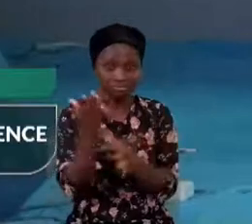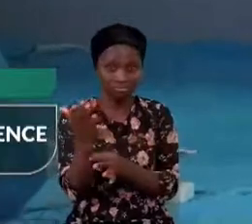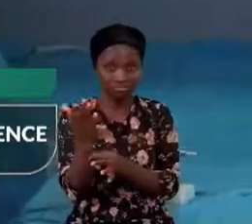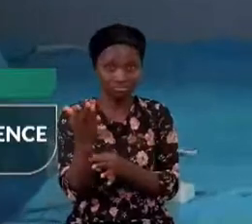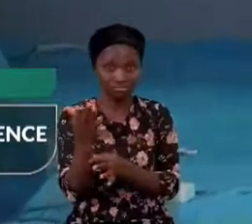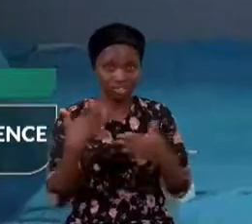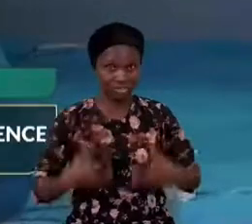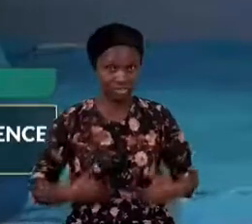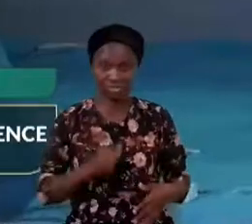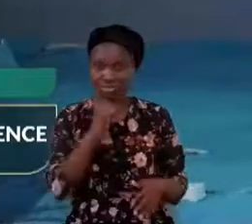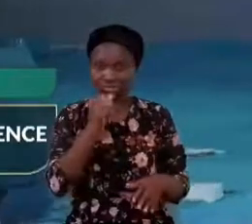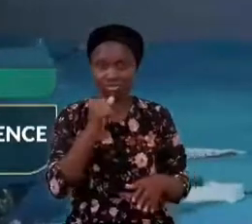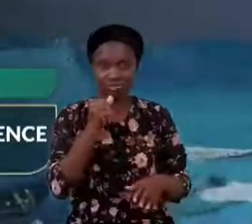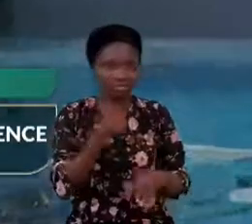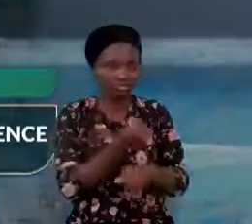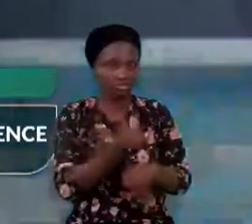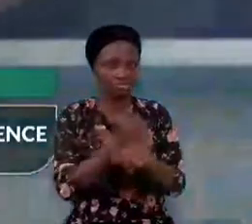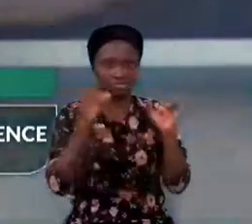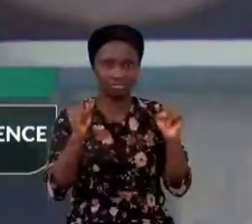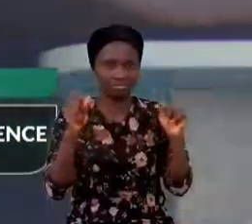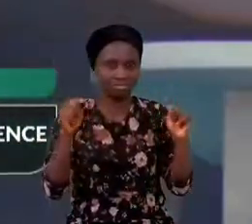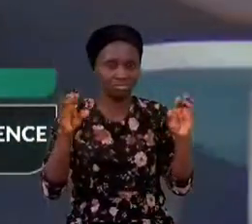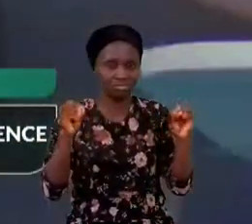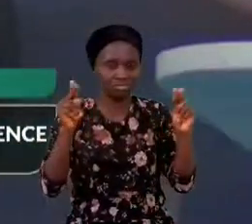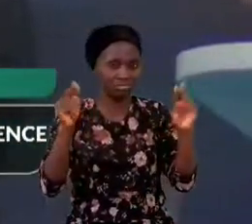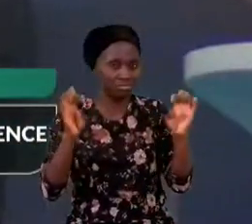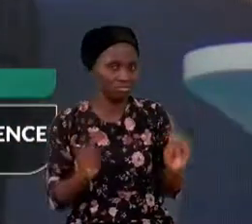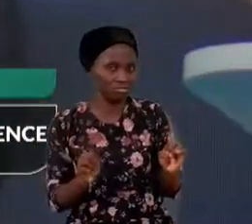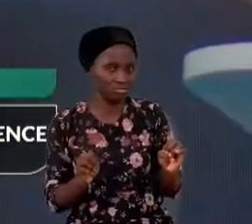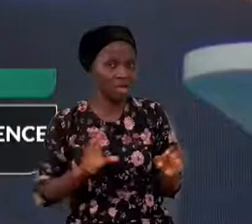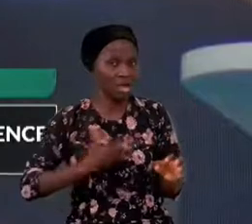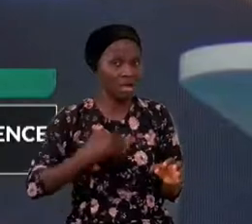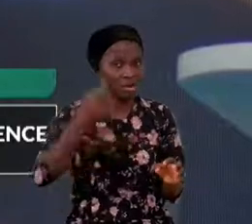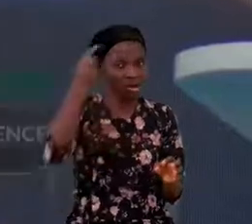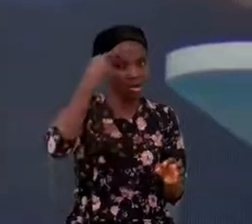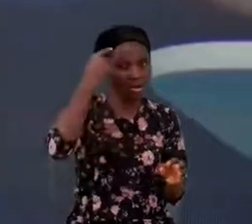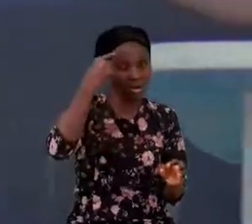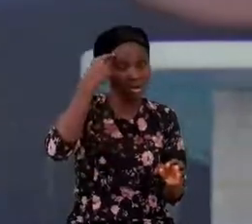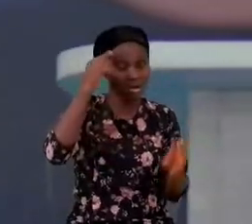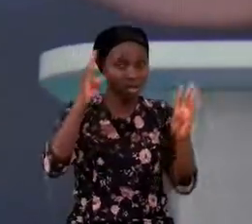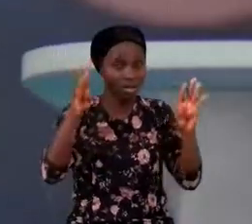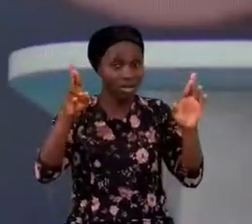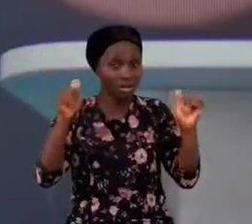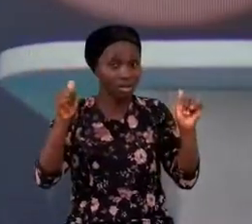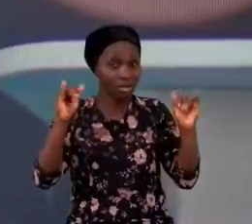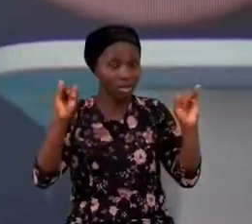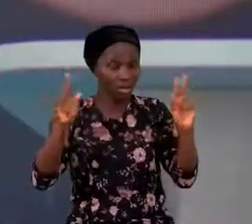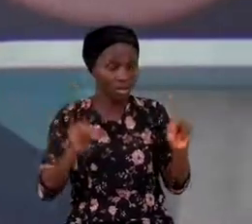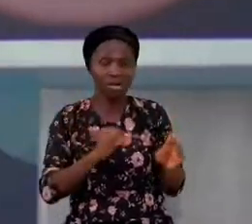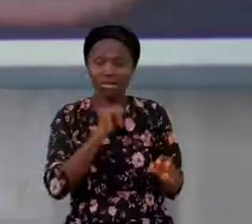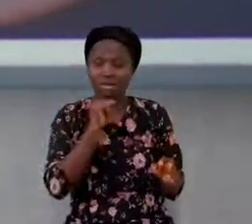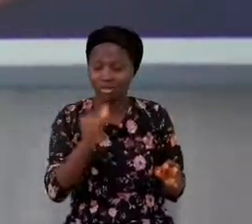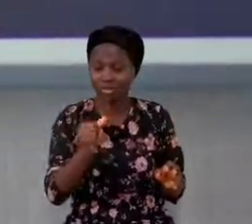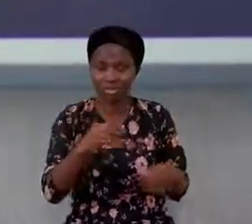fer. Et pour cela, parfois, nous sommes fatigués. Parfois, nous